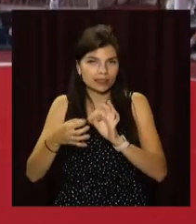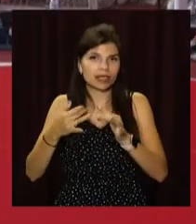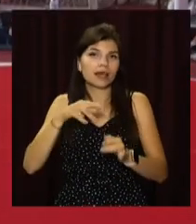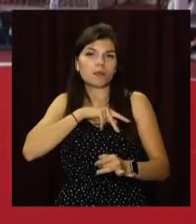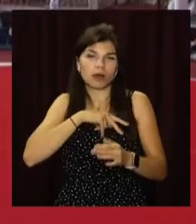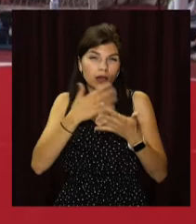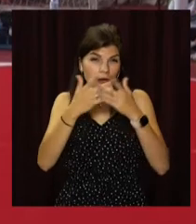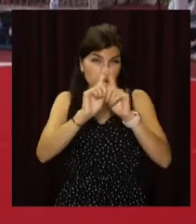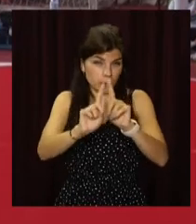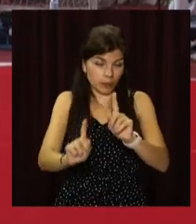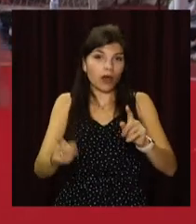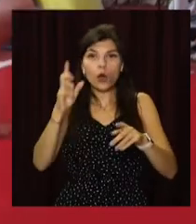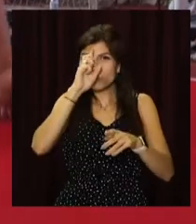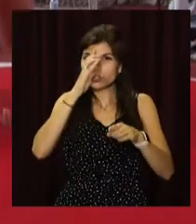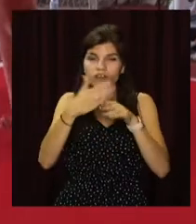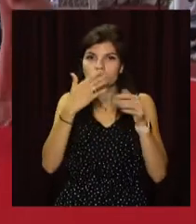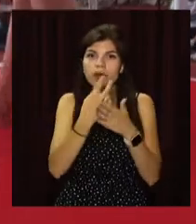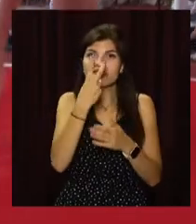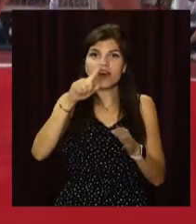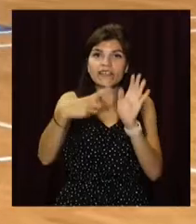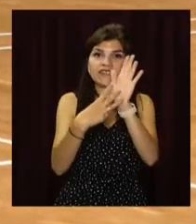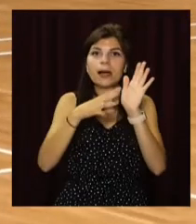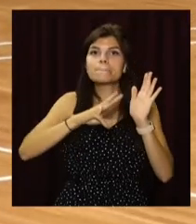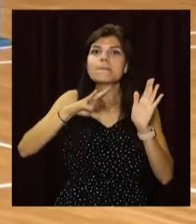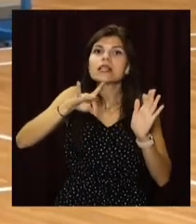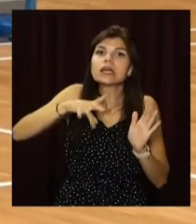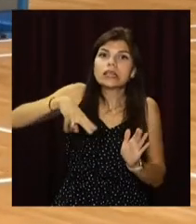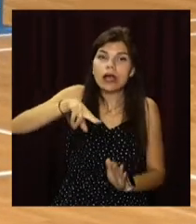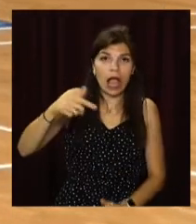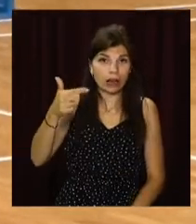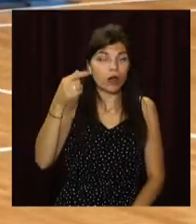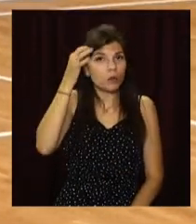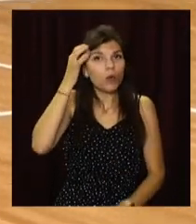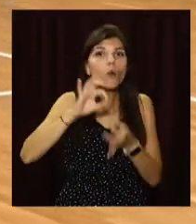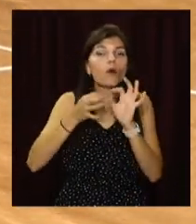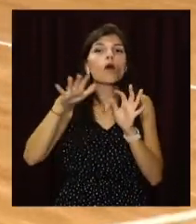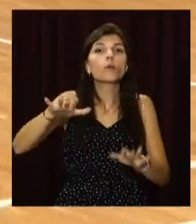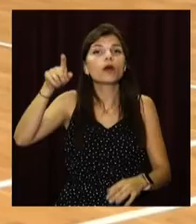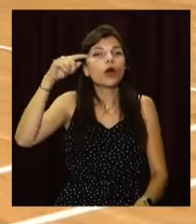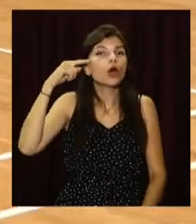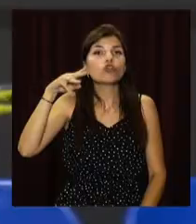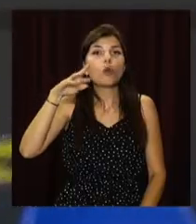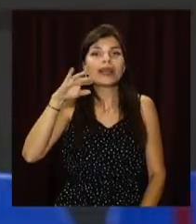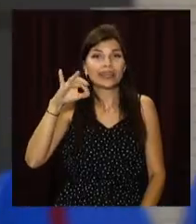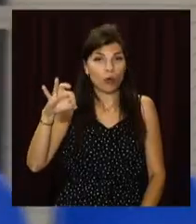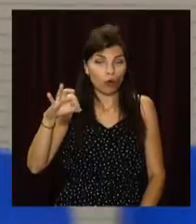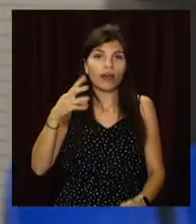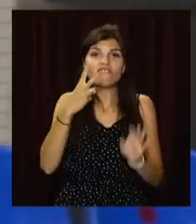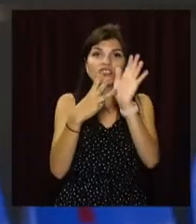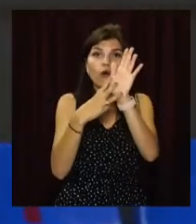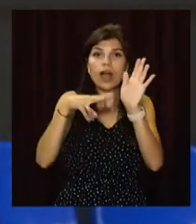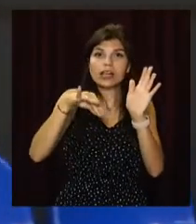призерів змагань з бюджету виділили 2,8 мільярди гривень. Нагадаємо, Олімпіада у Токіо стартує 23 липня.